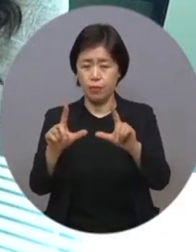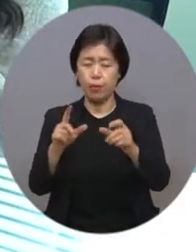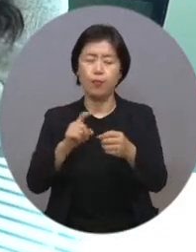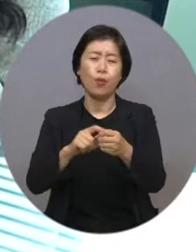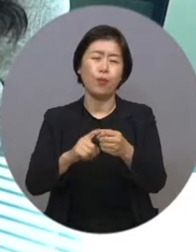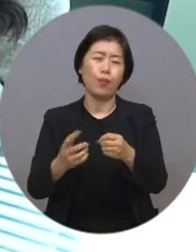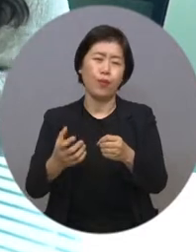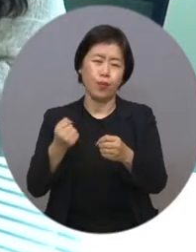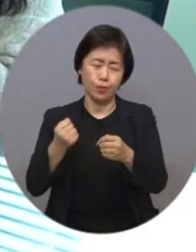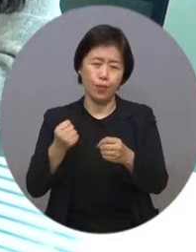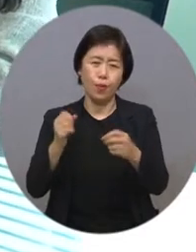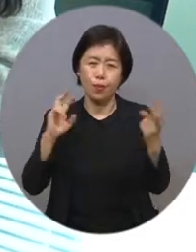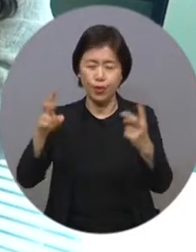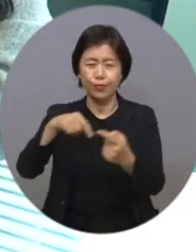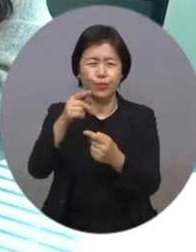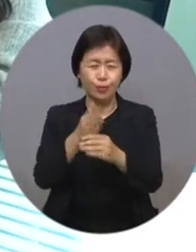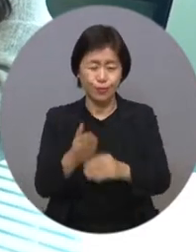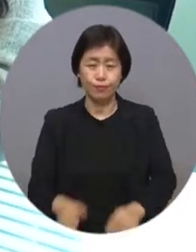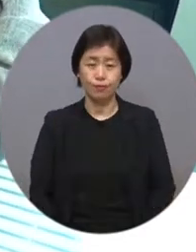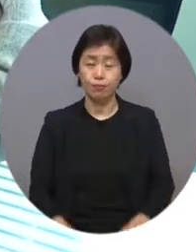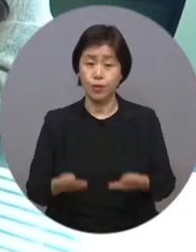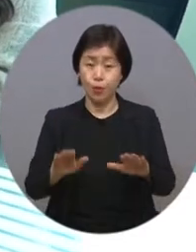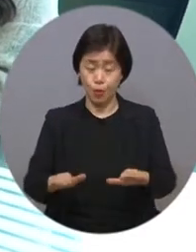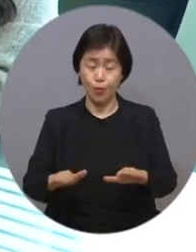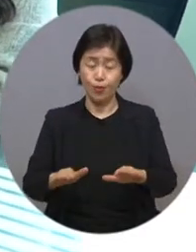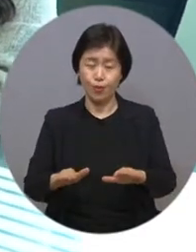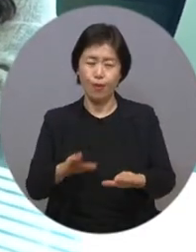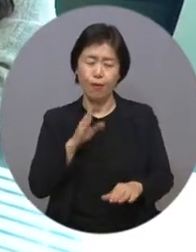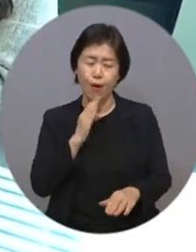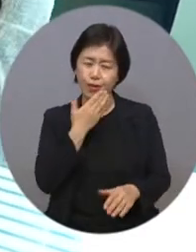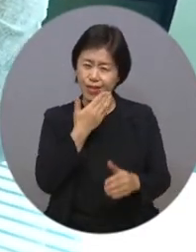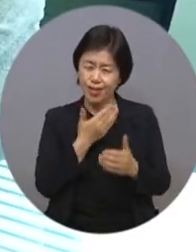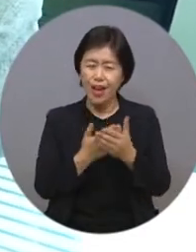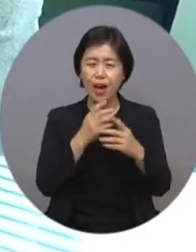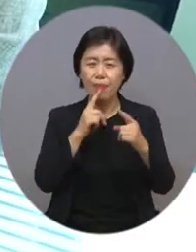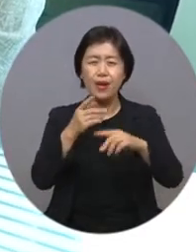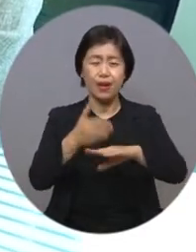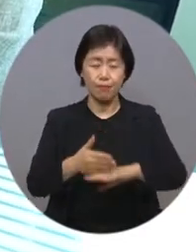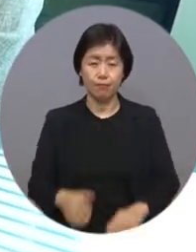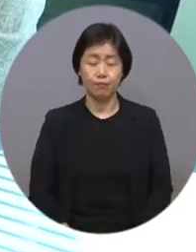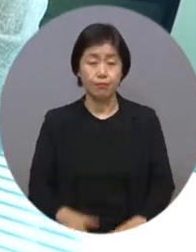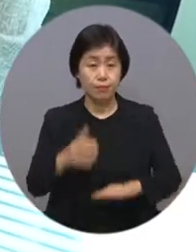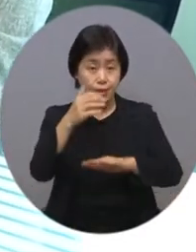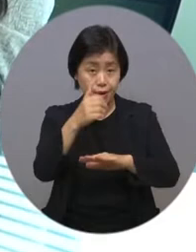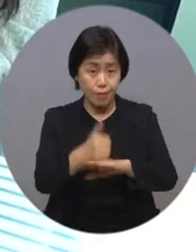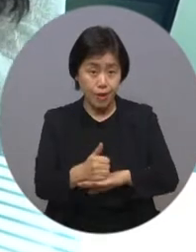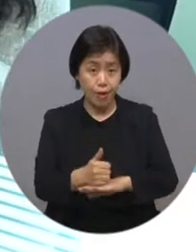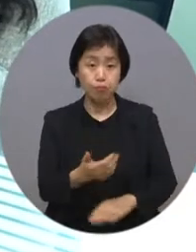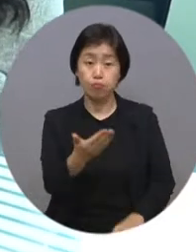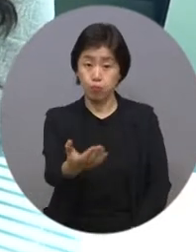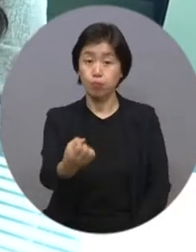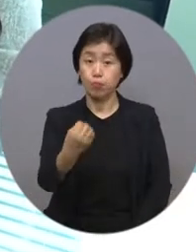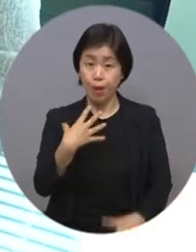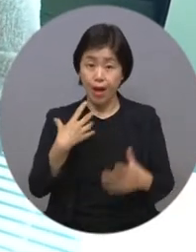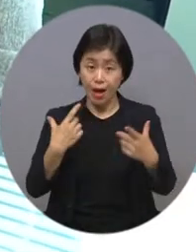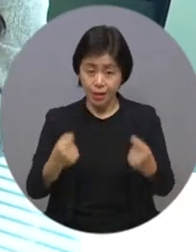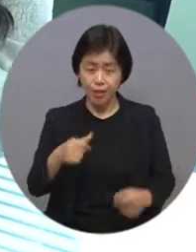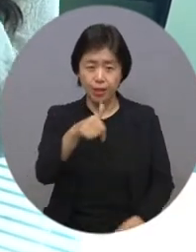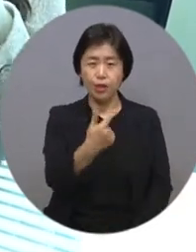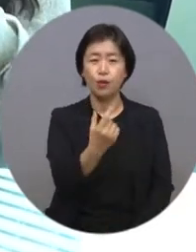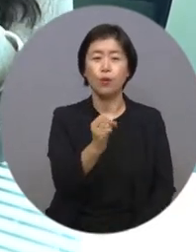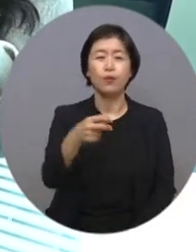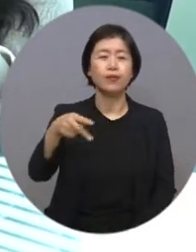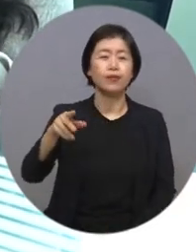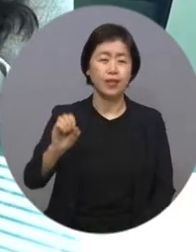값지고 너무 귀한 말씀 감사드려요. 예. 그러면 마지막으로 본부장님께서 말씀하신 대로 함께 공생하고 있는 저희 예.